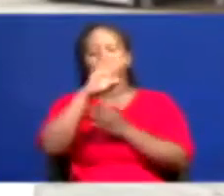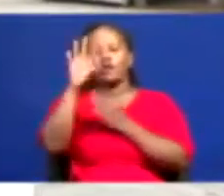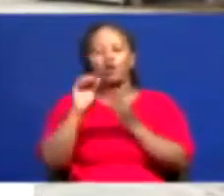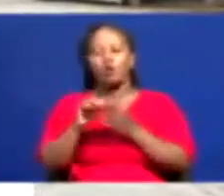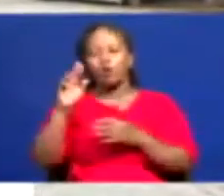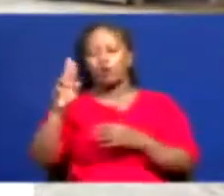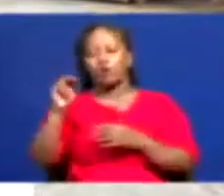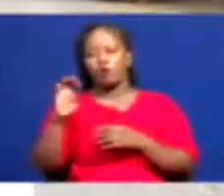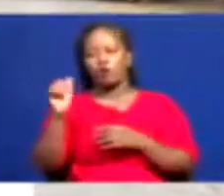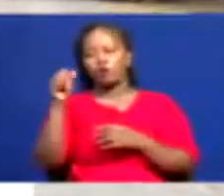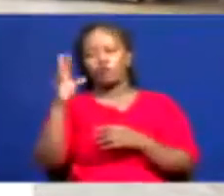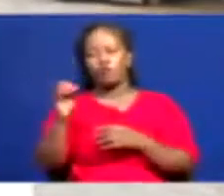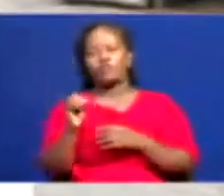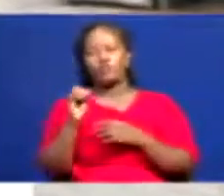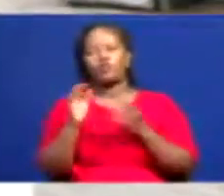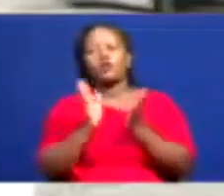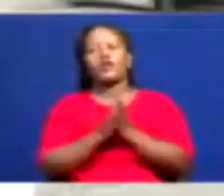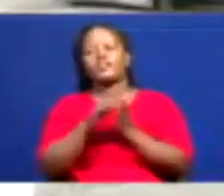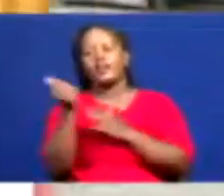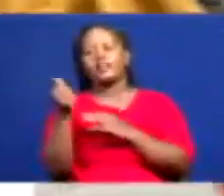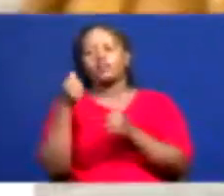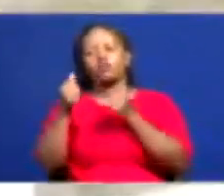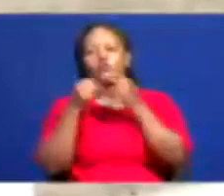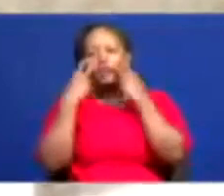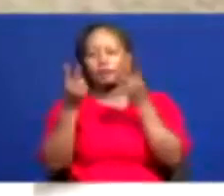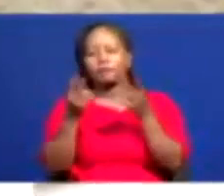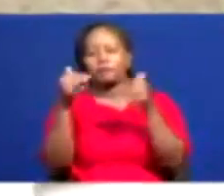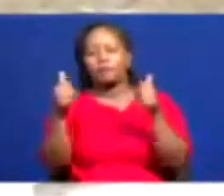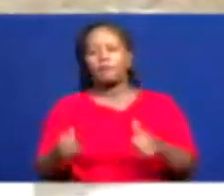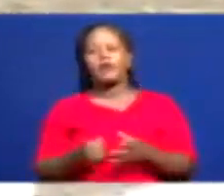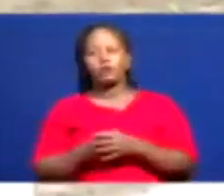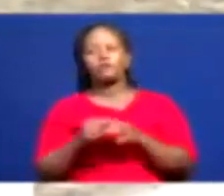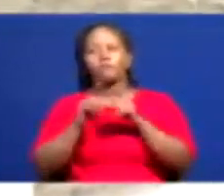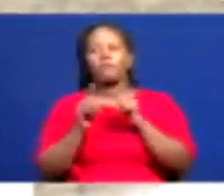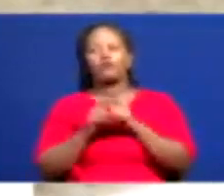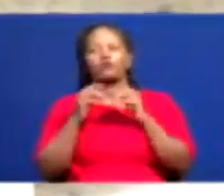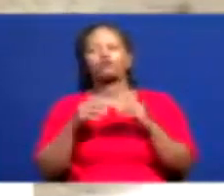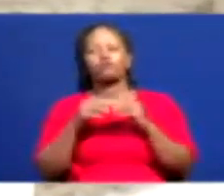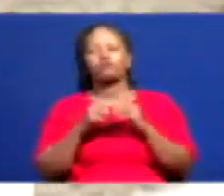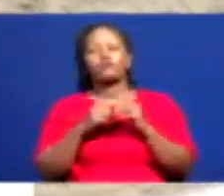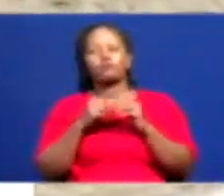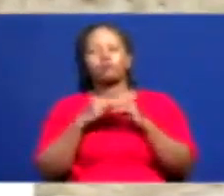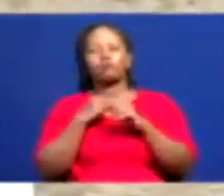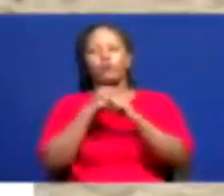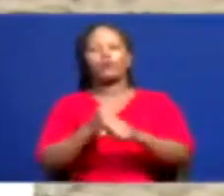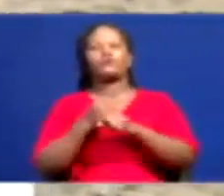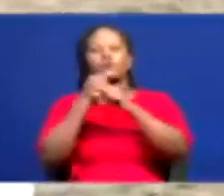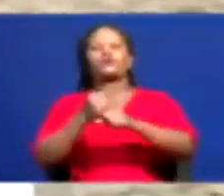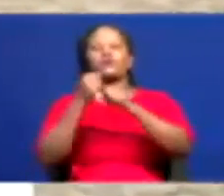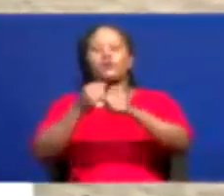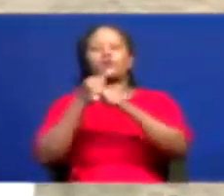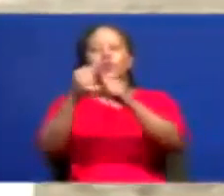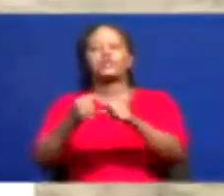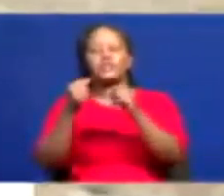wa utamaduni wa binadamu usioonekana. Mbio za farasi pia ni tukio maarufu katika